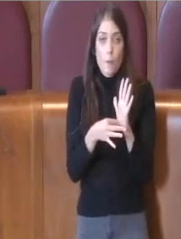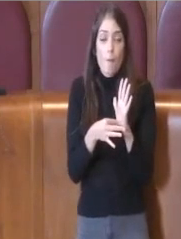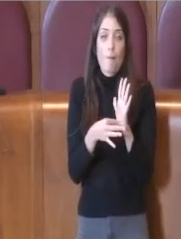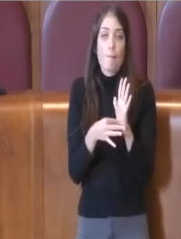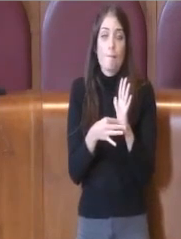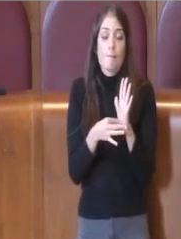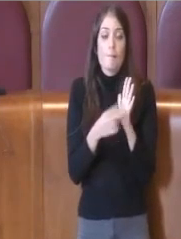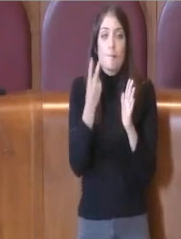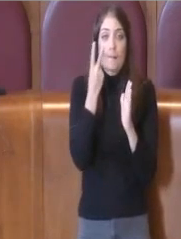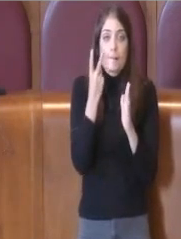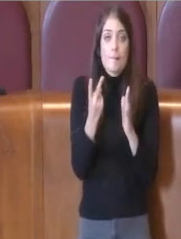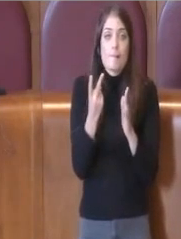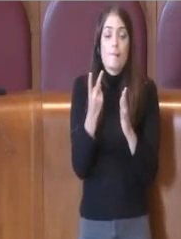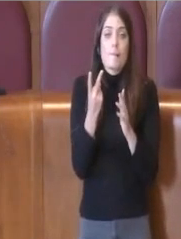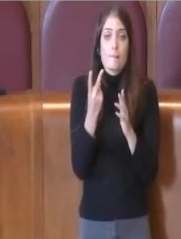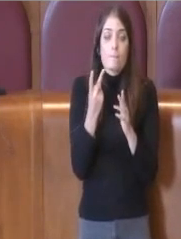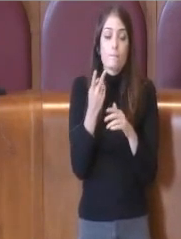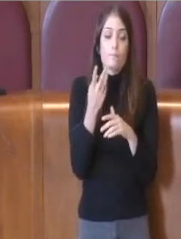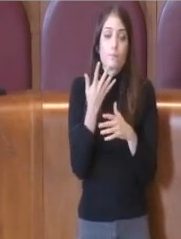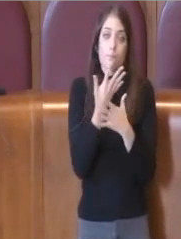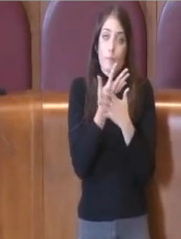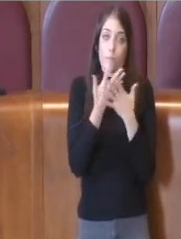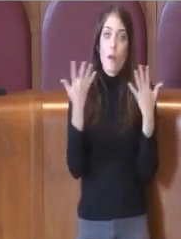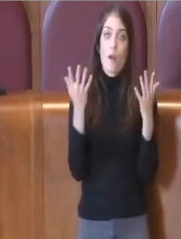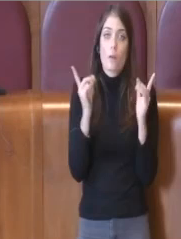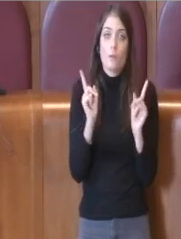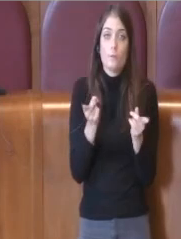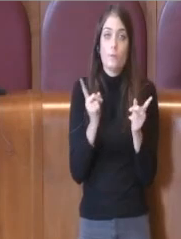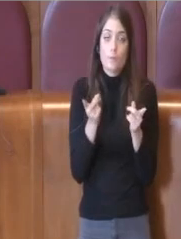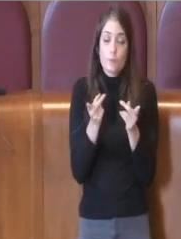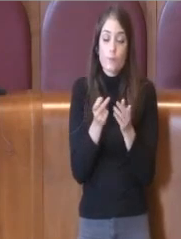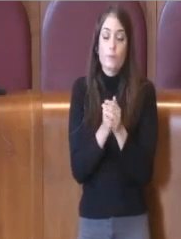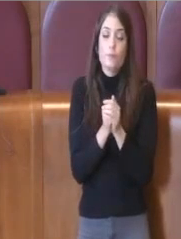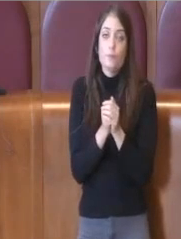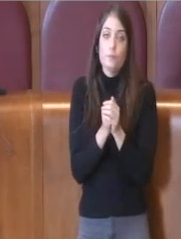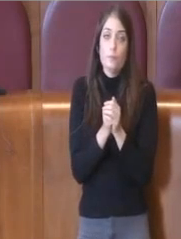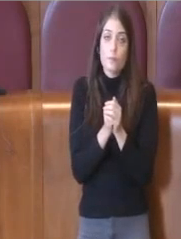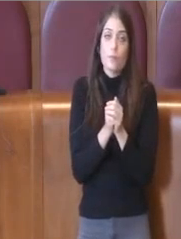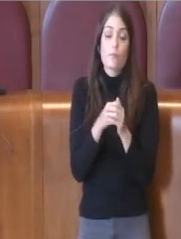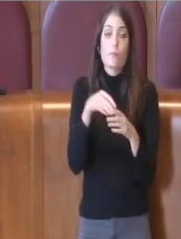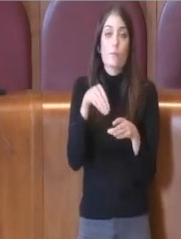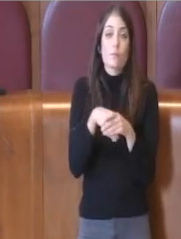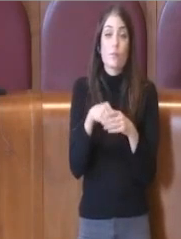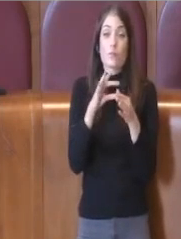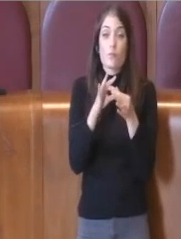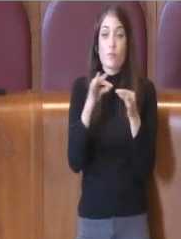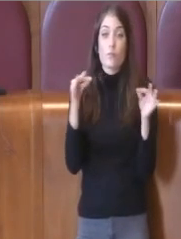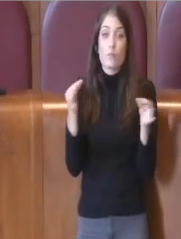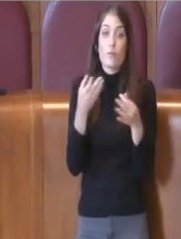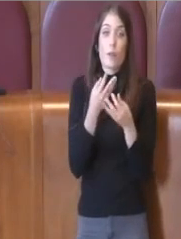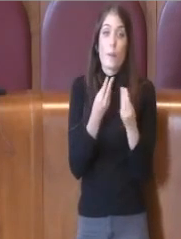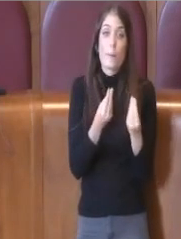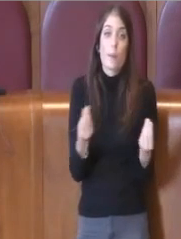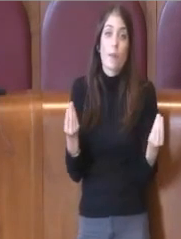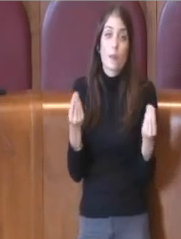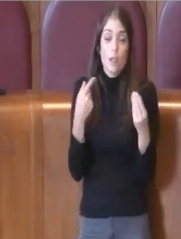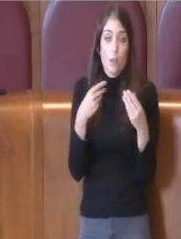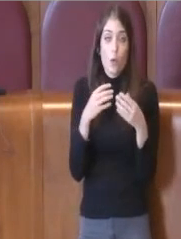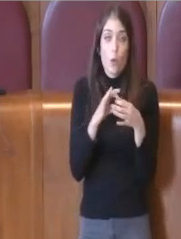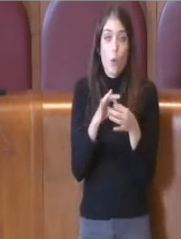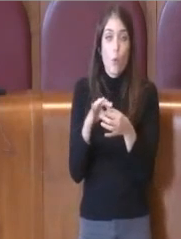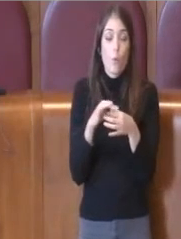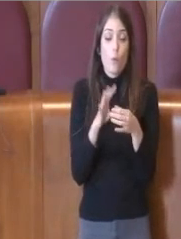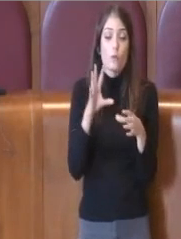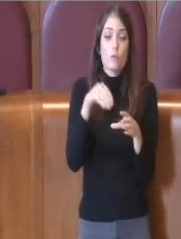leggendo il regolamento si vede abbastanza chiaramente come all'interno dell'oggetto dei beni comuni può rientrare tutto, ma quando